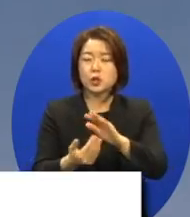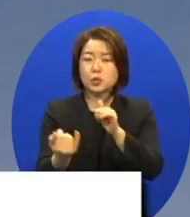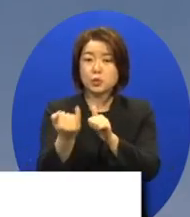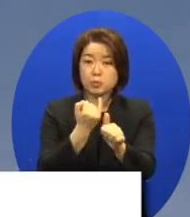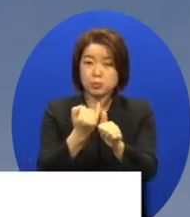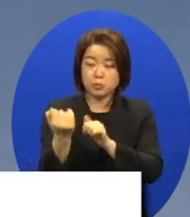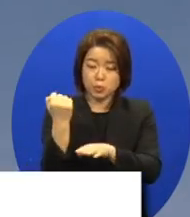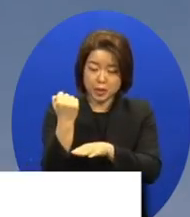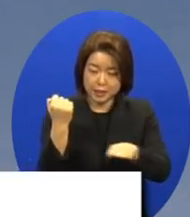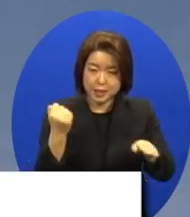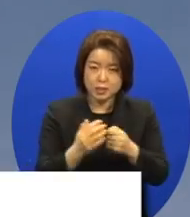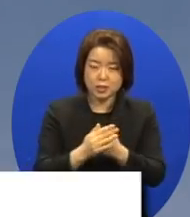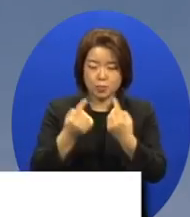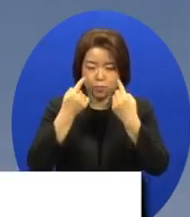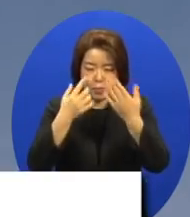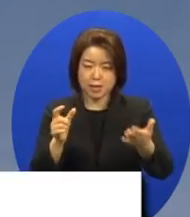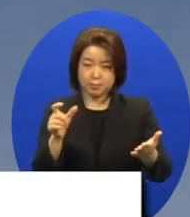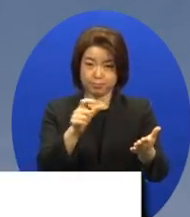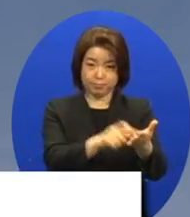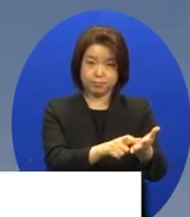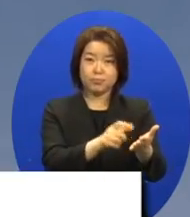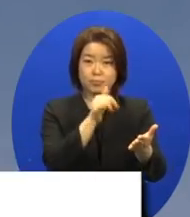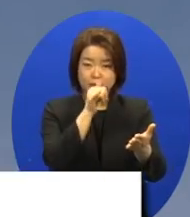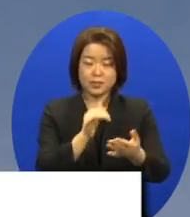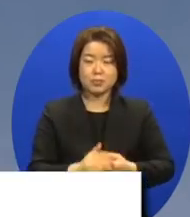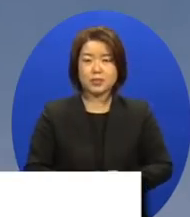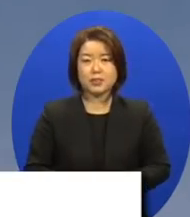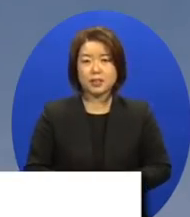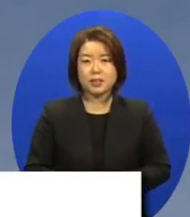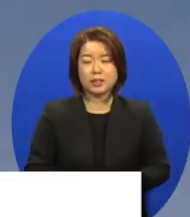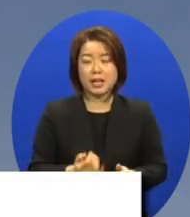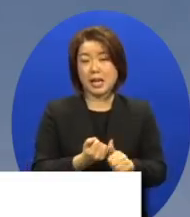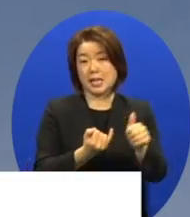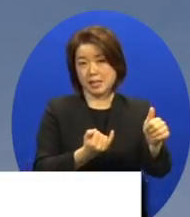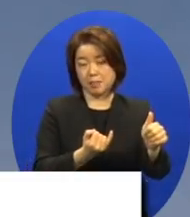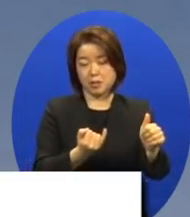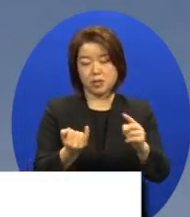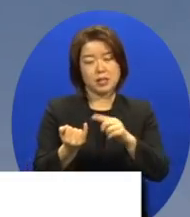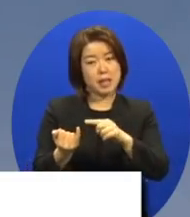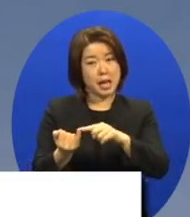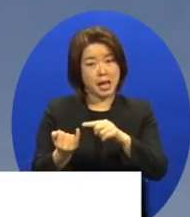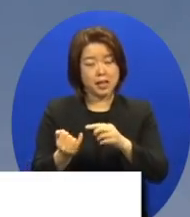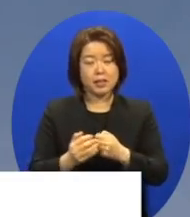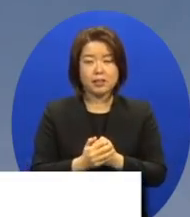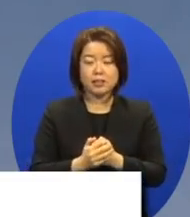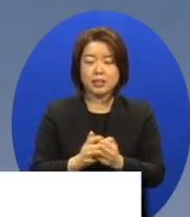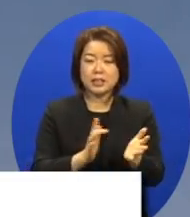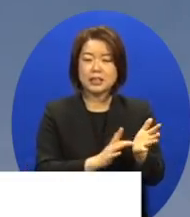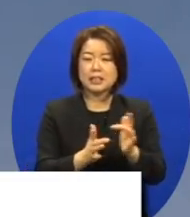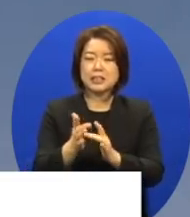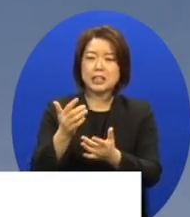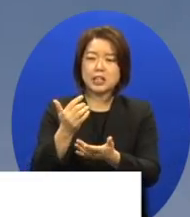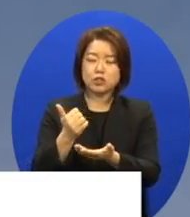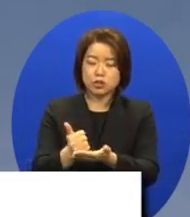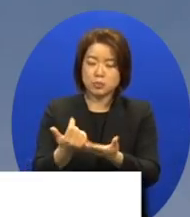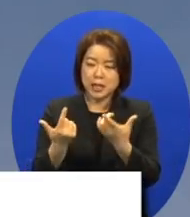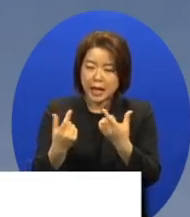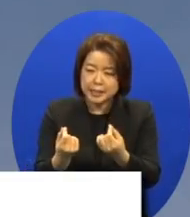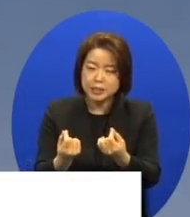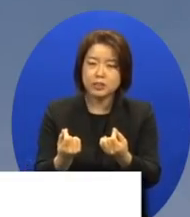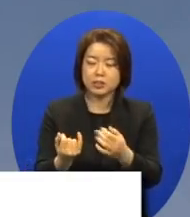아주 명확하게 제시되어 있습니다 남편은 아내를 예수님께서 하신 것처럼 사랑하고